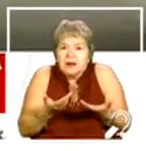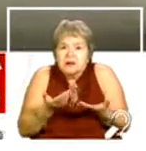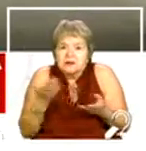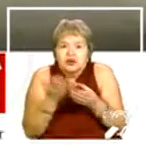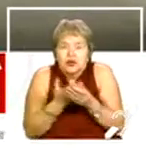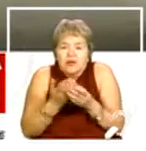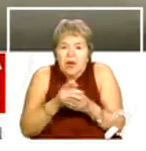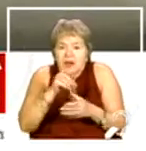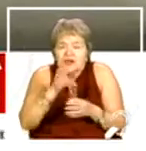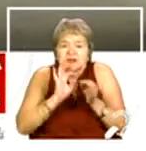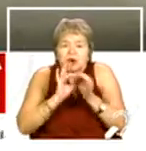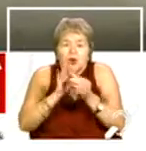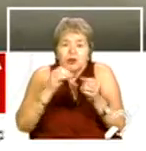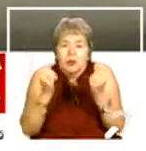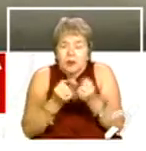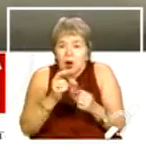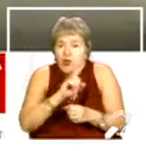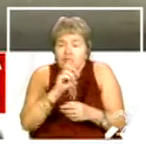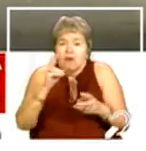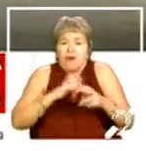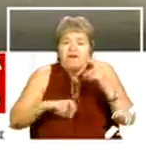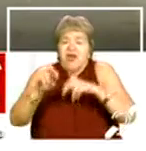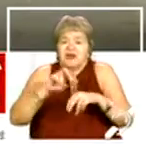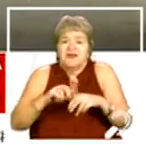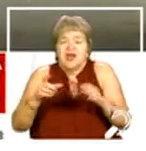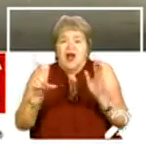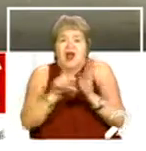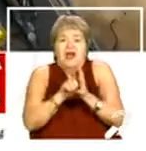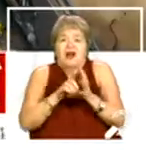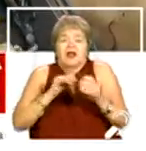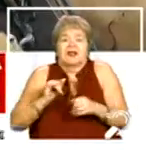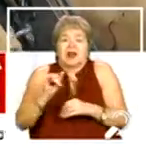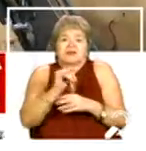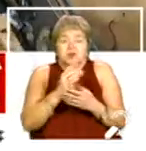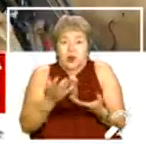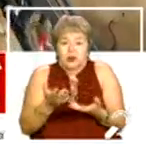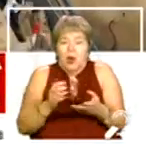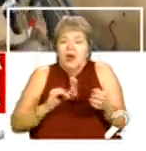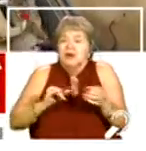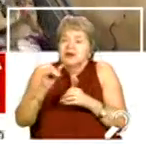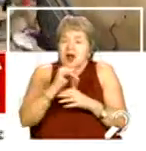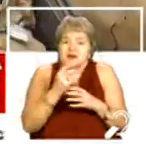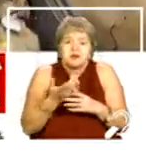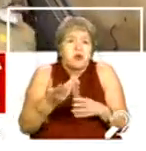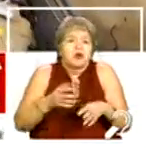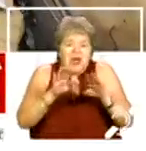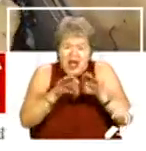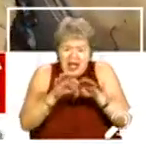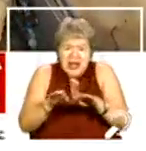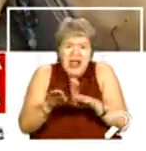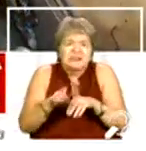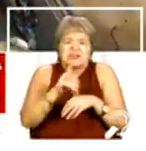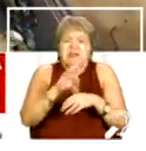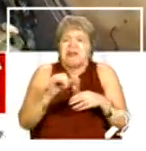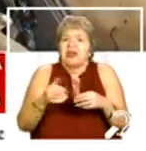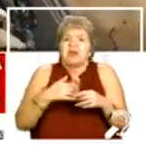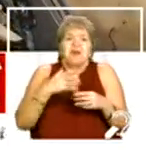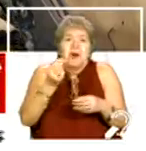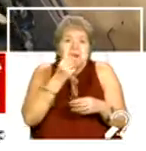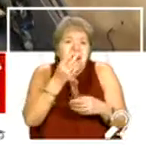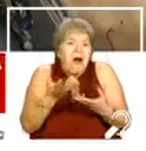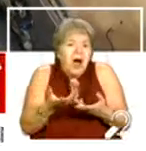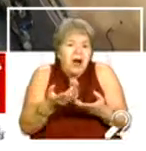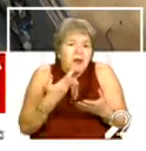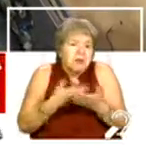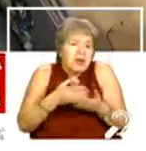simplu șoferi, nu verifică neapărat legalitatea transportului, fie că transportă greție, deșeuri sau mâncare, pentru ei